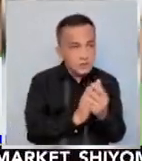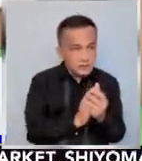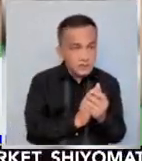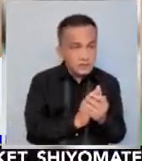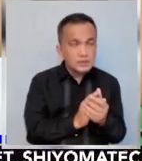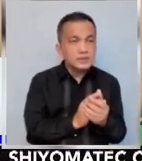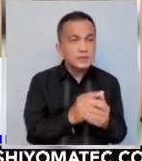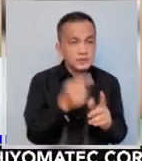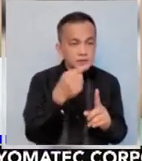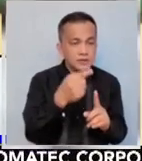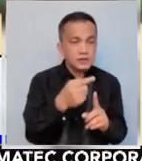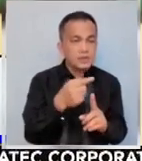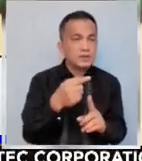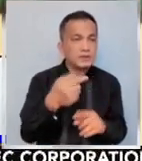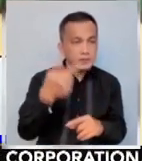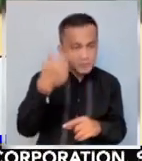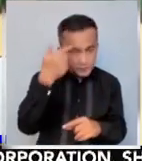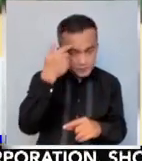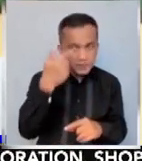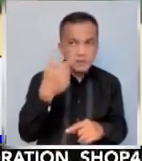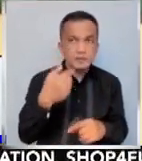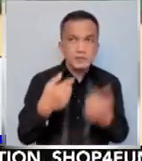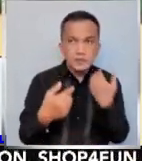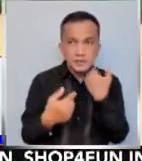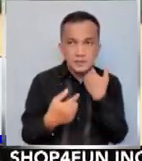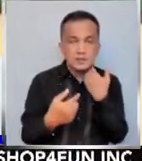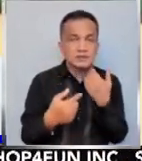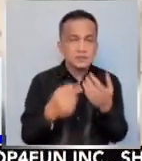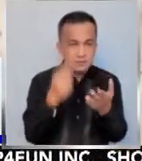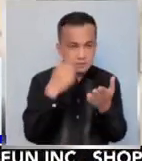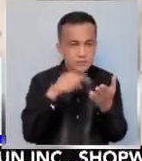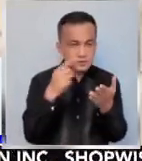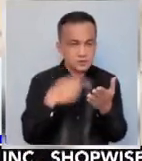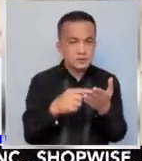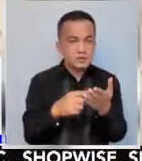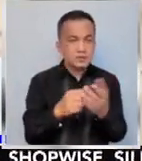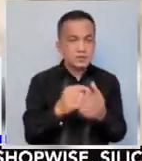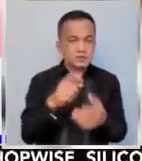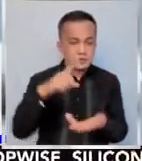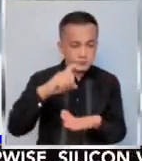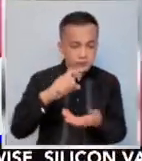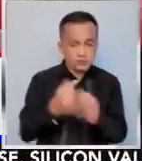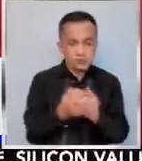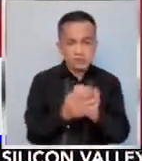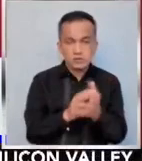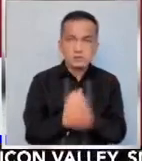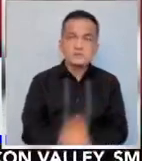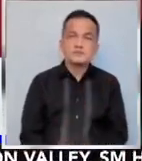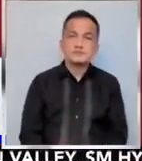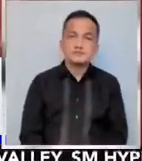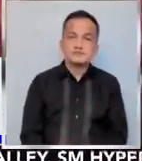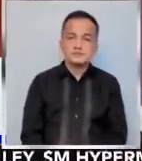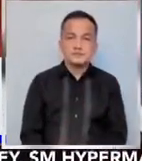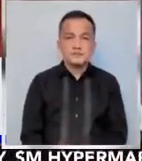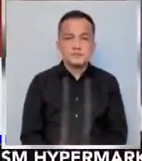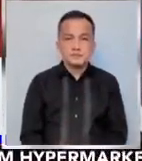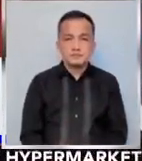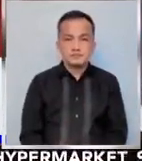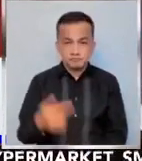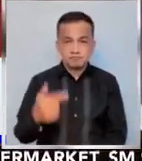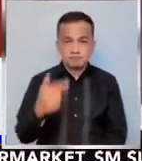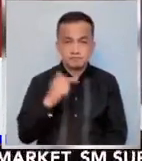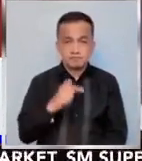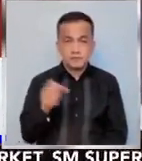Kung may lagnat po at meron din pong pang-disinfectant, kaya po I feel safe. Naipatutupad naman din daw sa